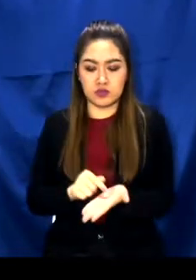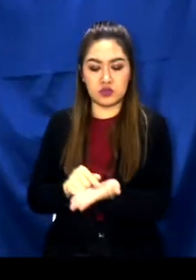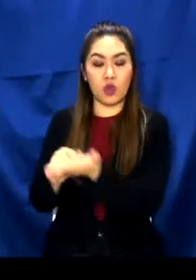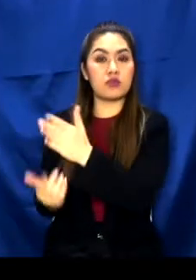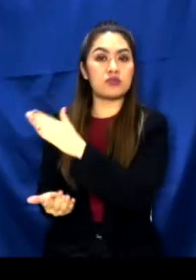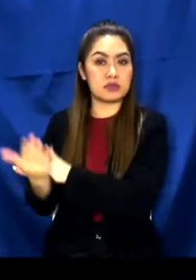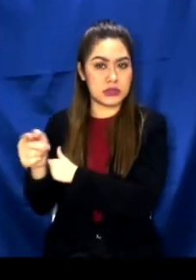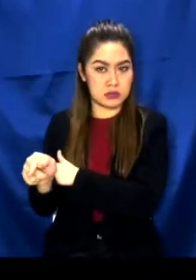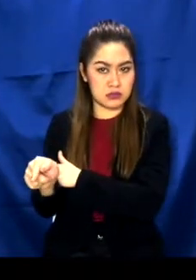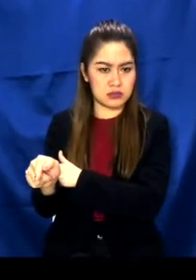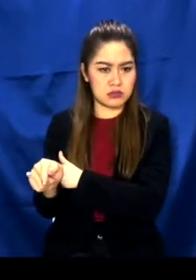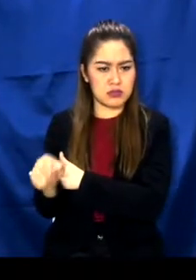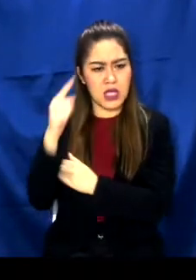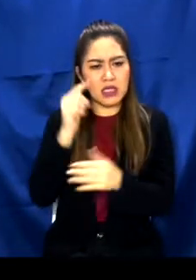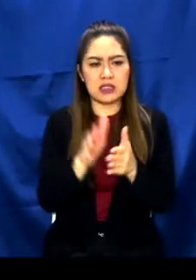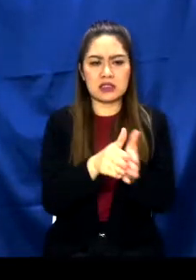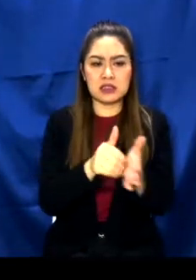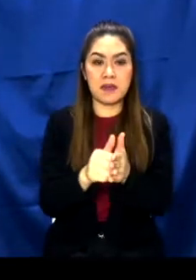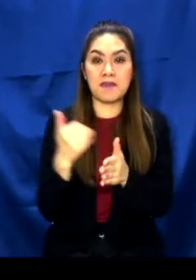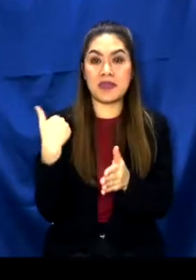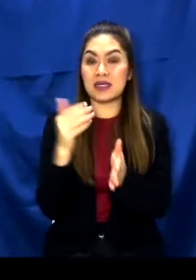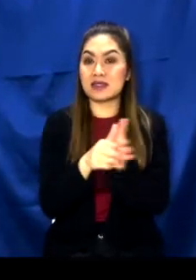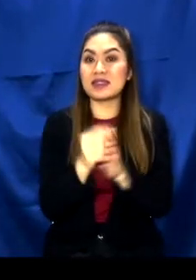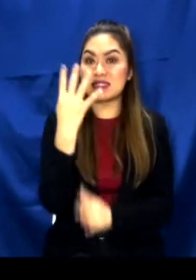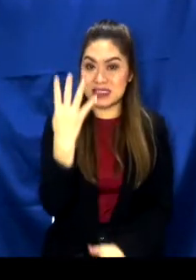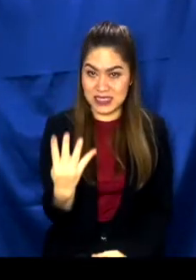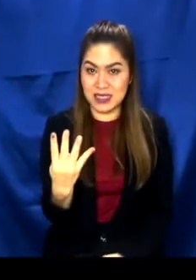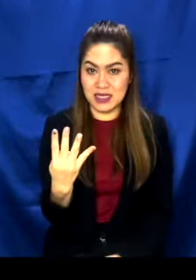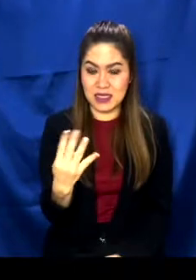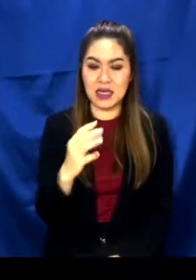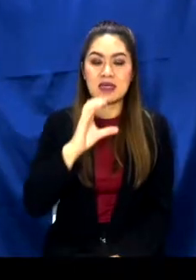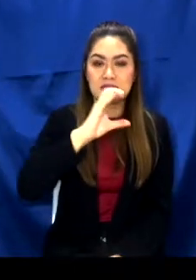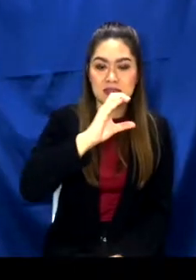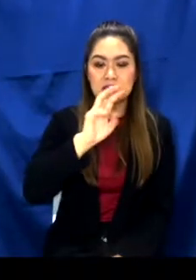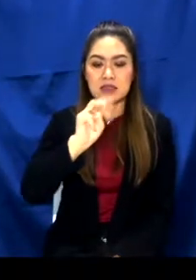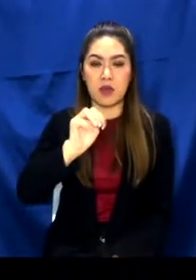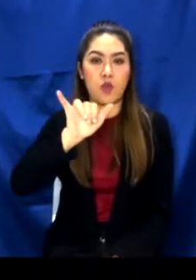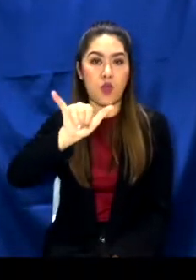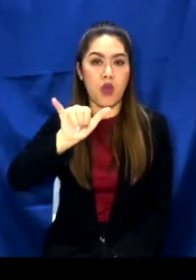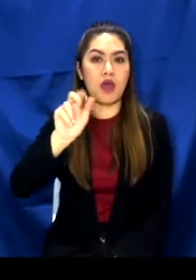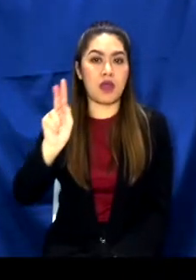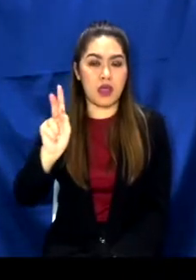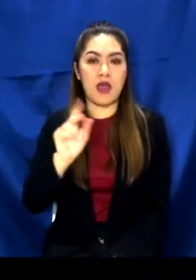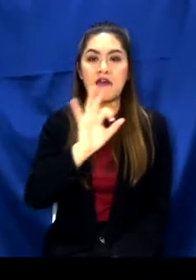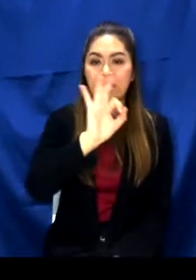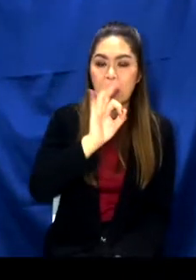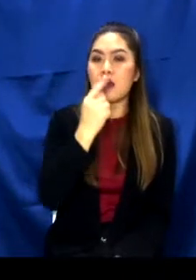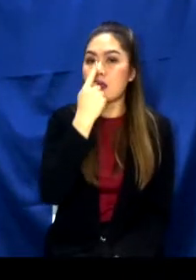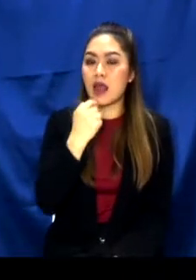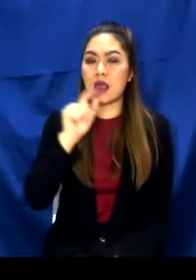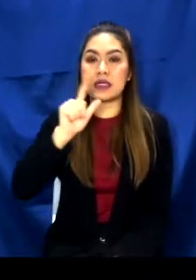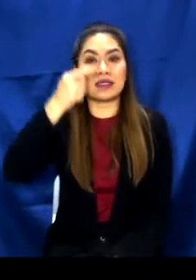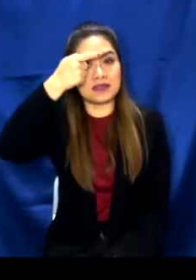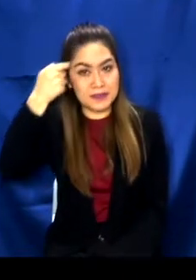คือค่าหัวเครื่องพิมพ์เนี่ยมันจะเป็น4หัวก็คือ4สีก็คือ CMYK นั่นเองนะคะสีฟ้าสีแดงสีเหลืองแล้วก็สีดำ